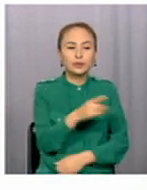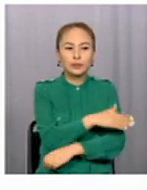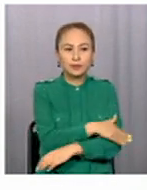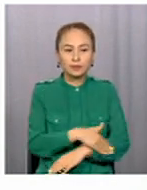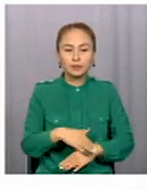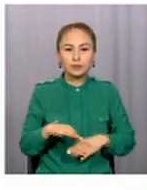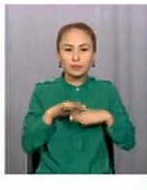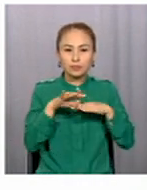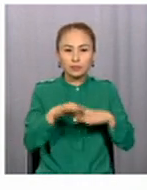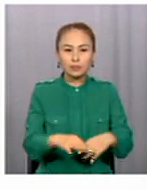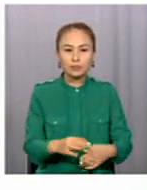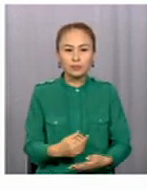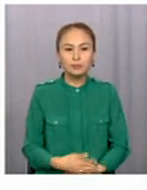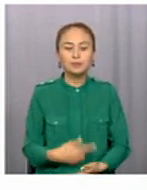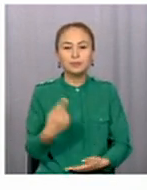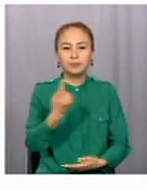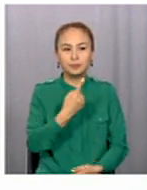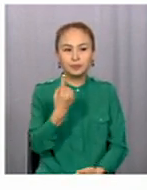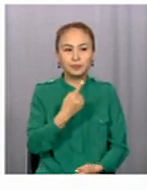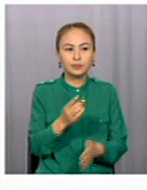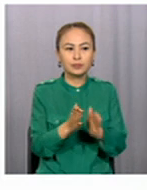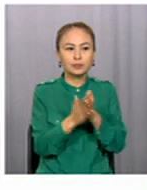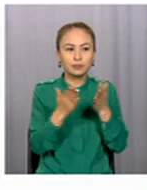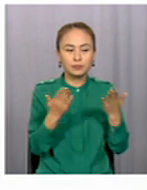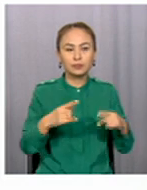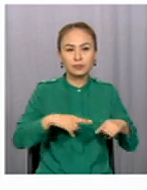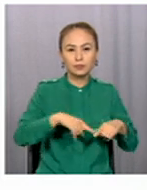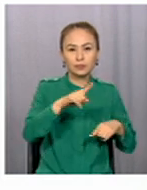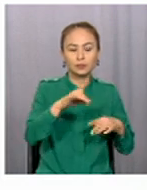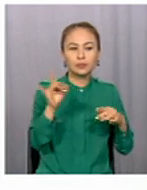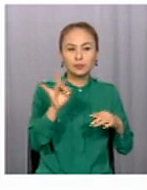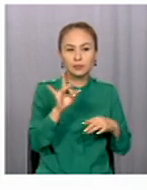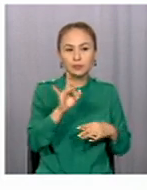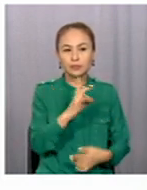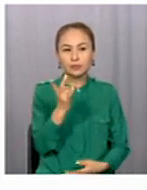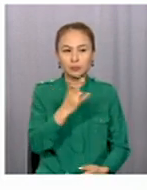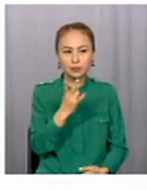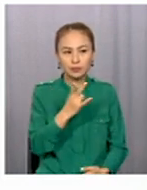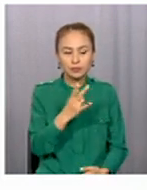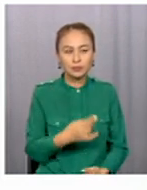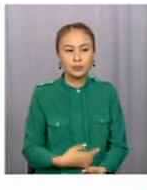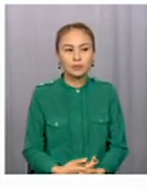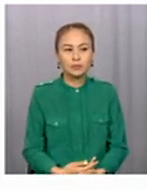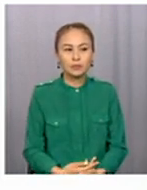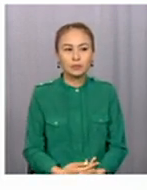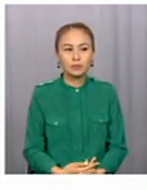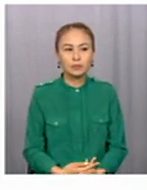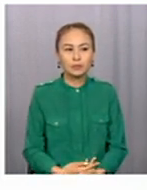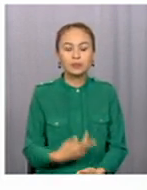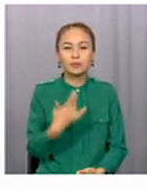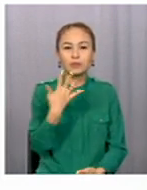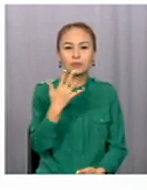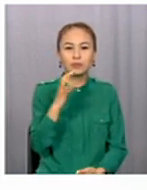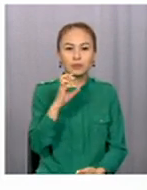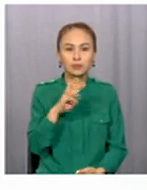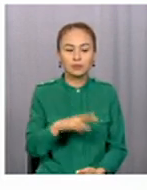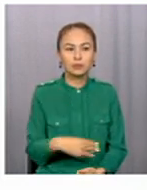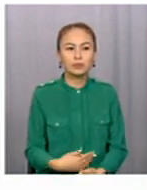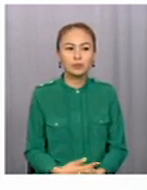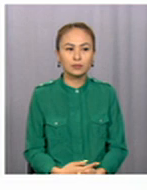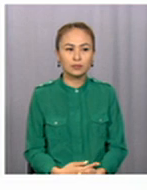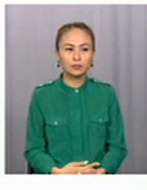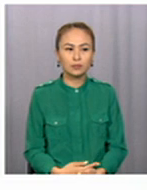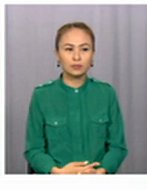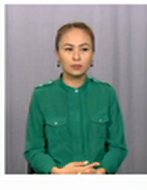қолданамыз. Бірінші, дәптердің ұзындығын өлшейік. Дәптердің ұзындығы неше сантиметрге